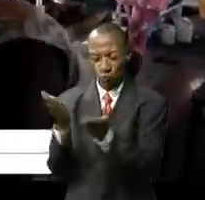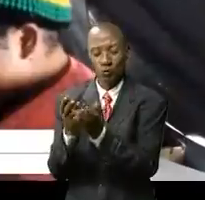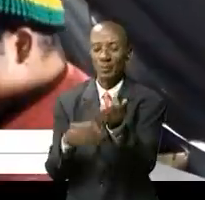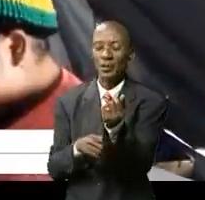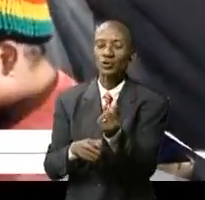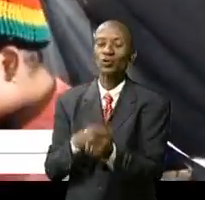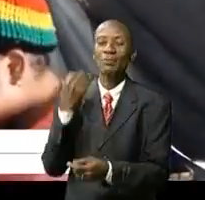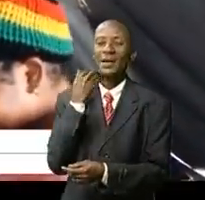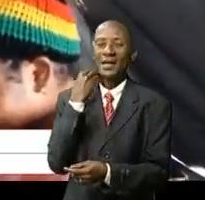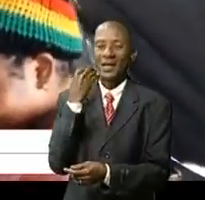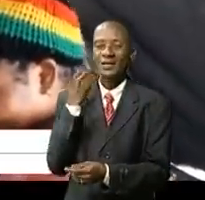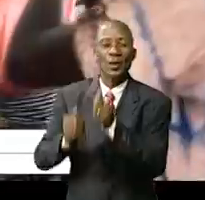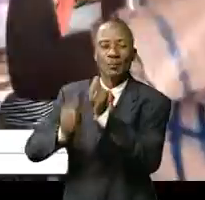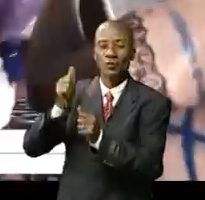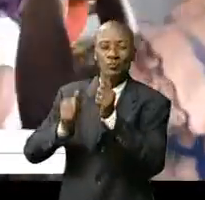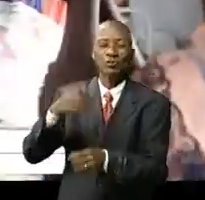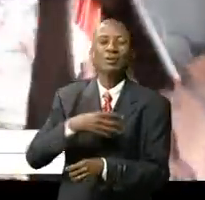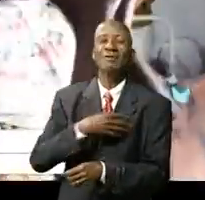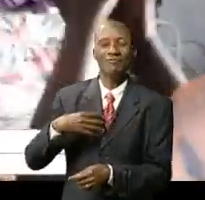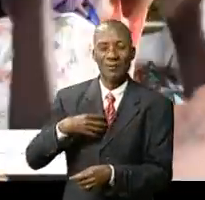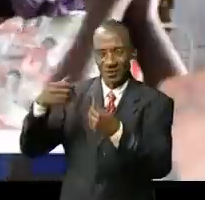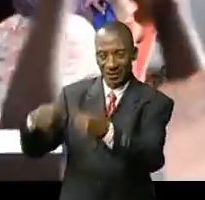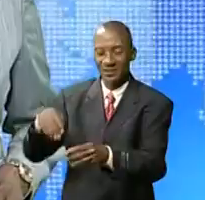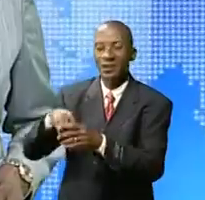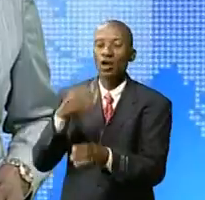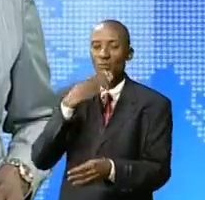femmes, bloquées par manque des frais d'hospitalisation.